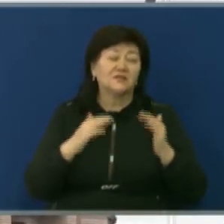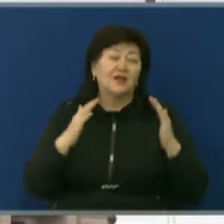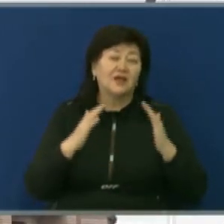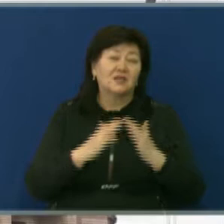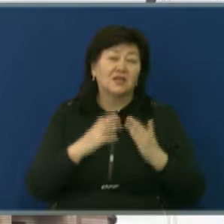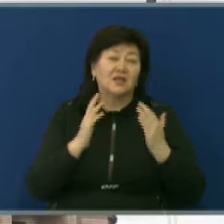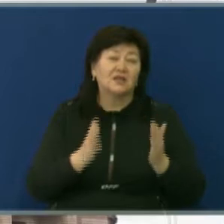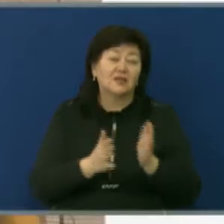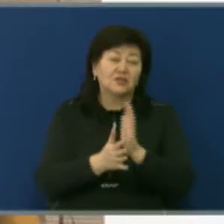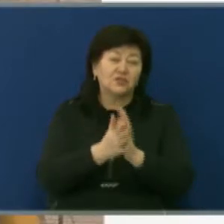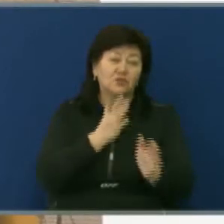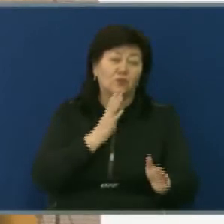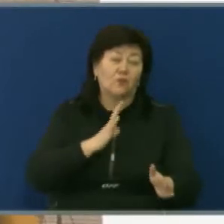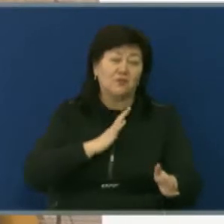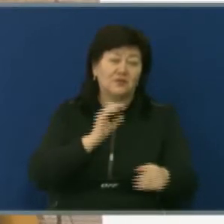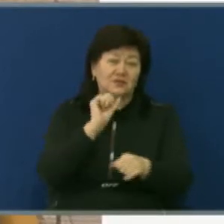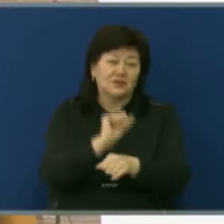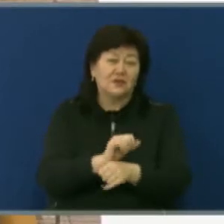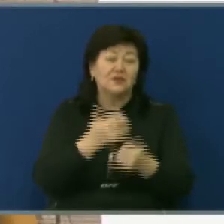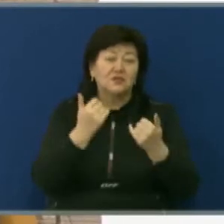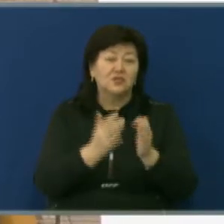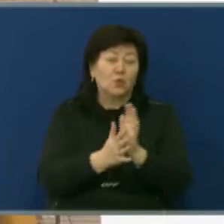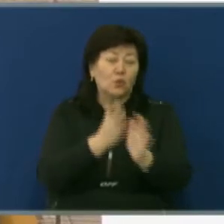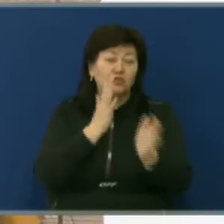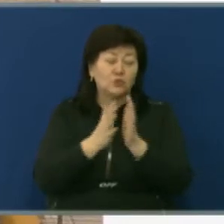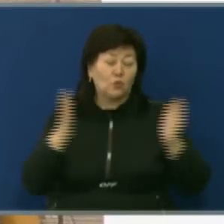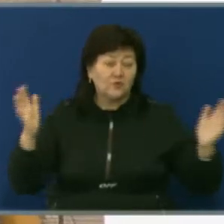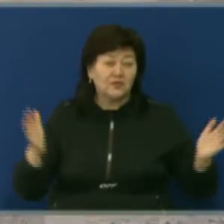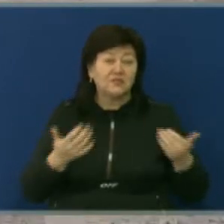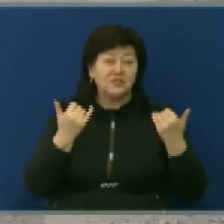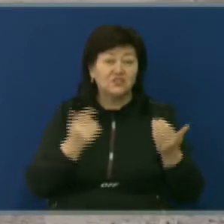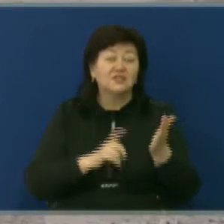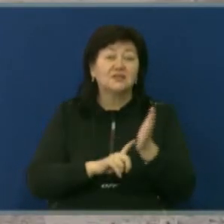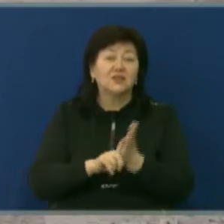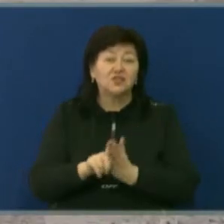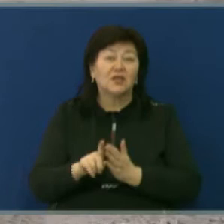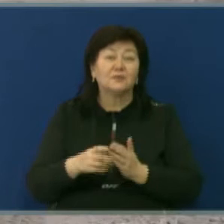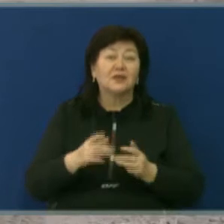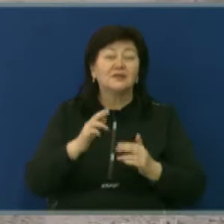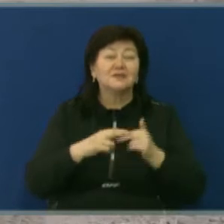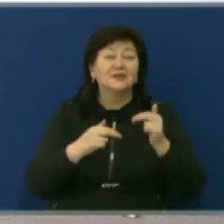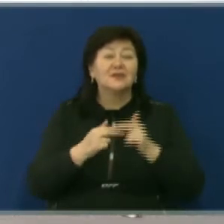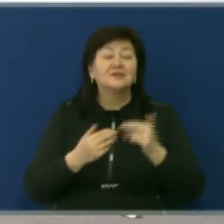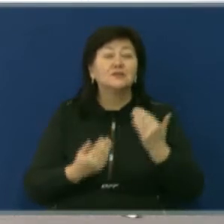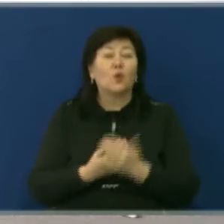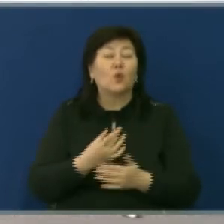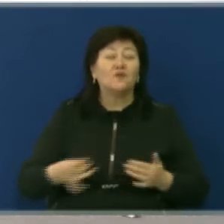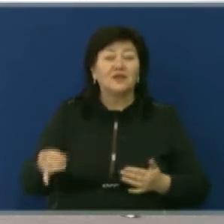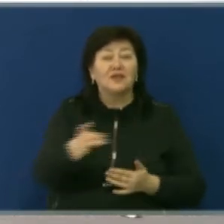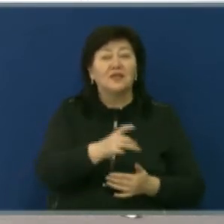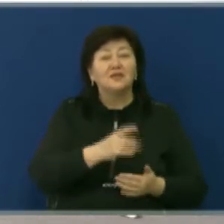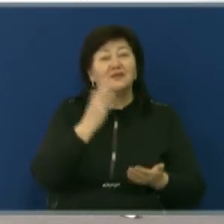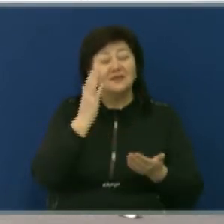было заморожено, из-за чего их количество увеличивалось. Однако с началом возведения нового района у многих появилась надежда на собственное